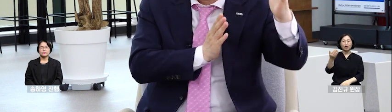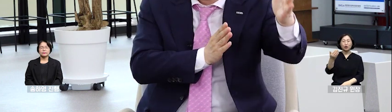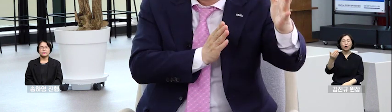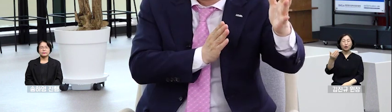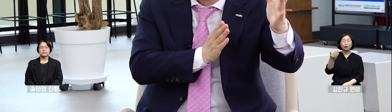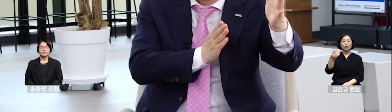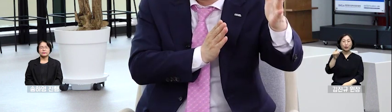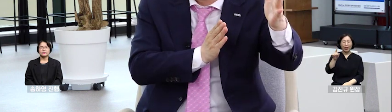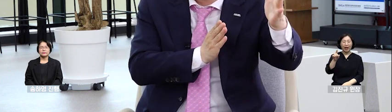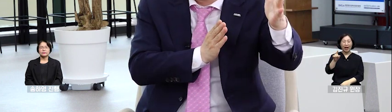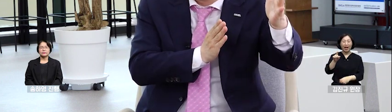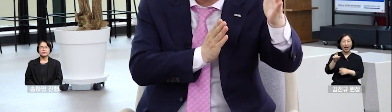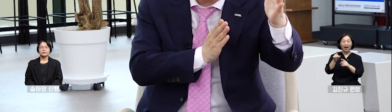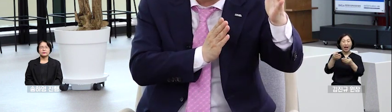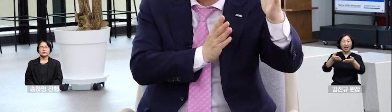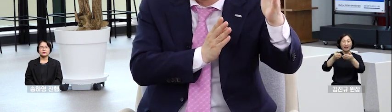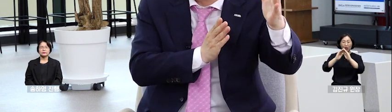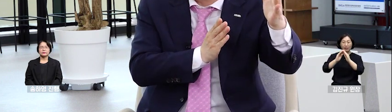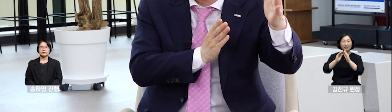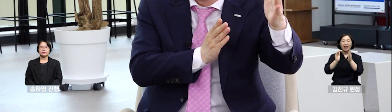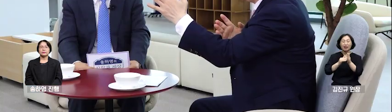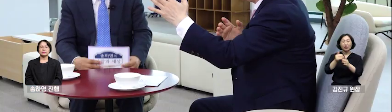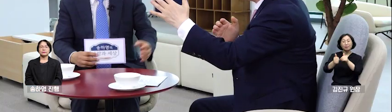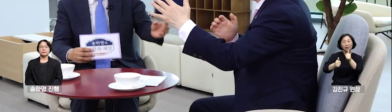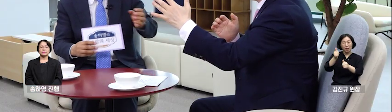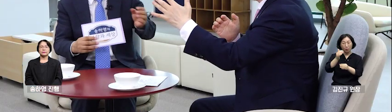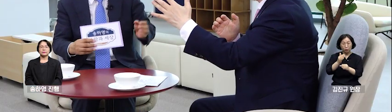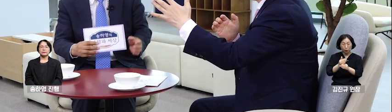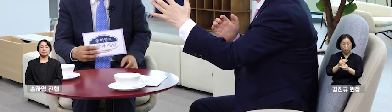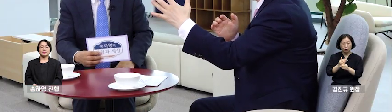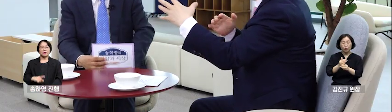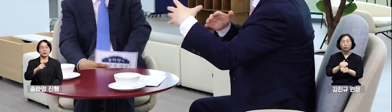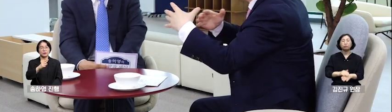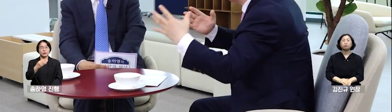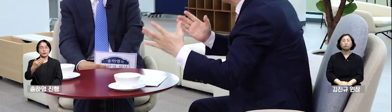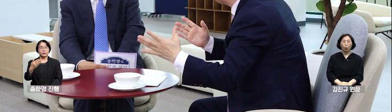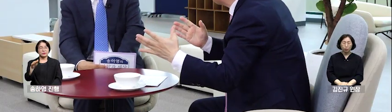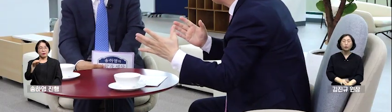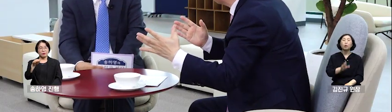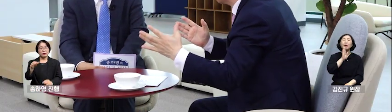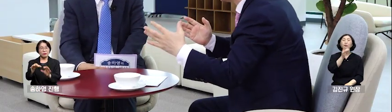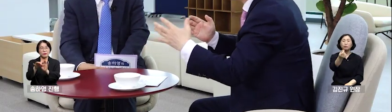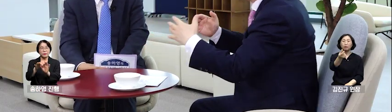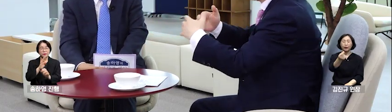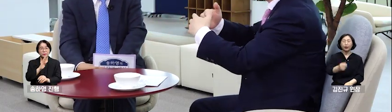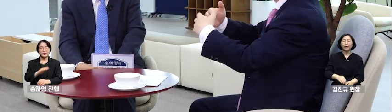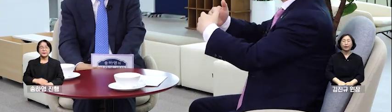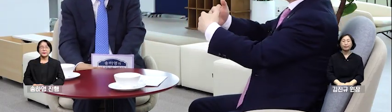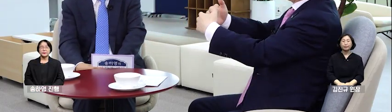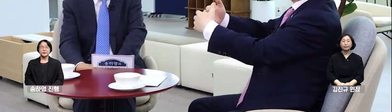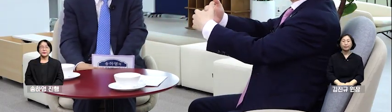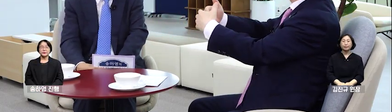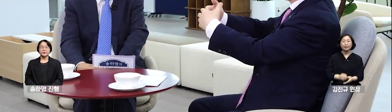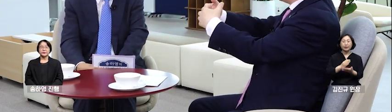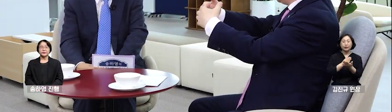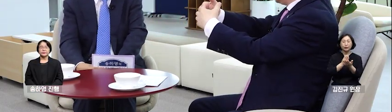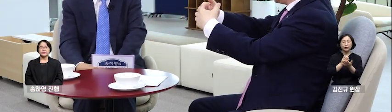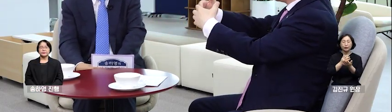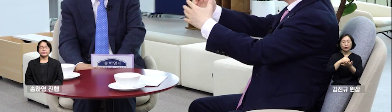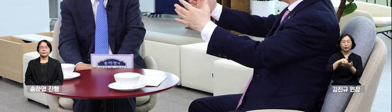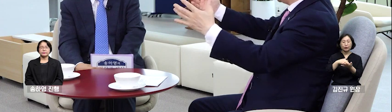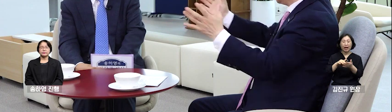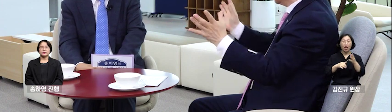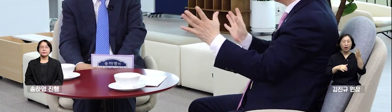프린트에 지금 설치를 해서 테스트를 하고 있고 또 처방 차 오디오 연결 되겠네요 법 적용 돼요 그래서 즉 13개의 대전의